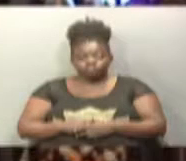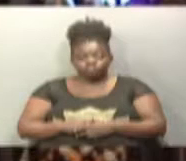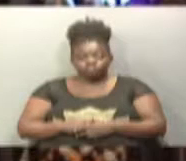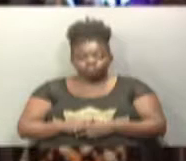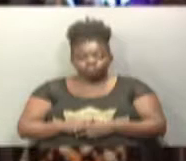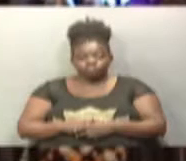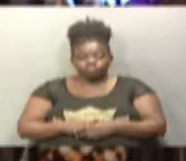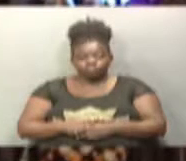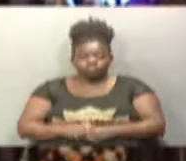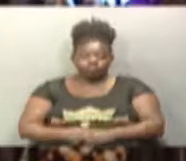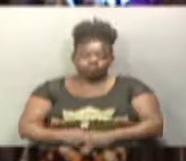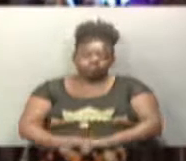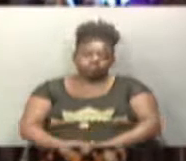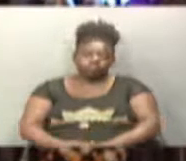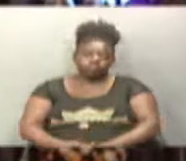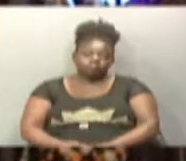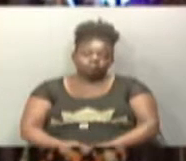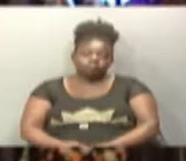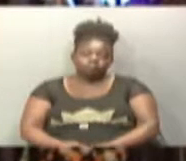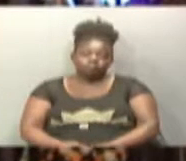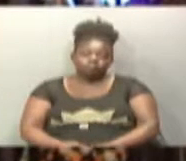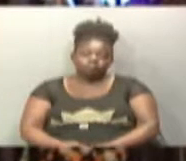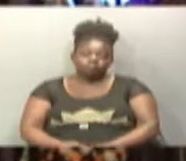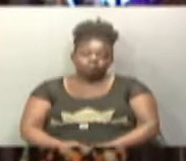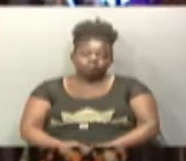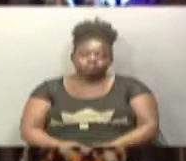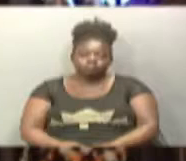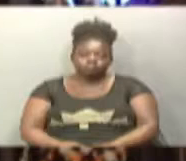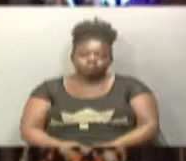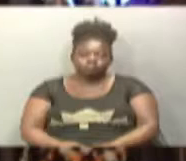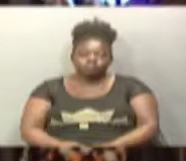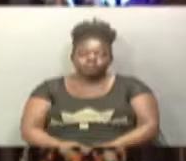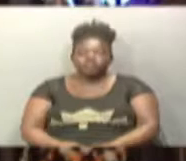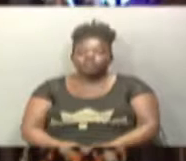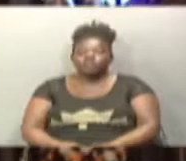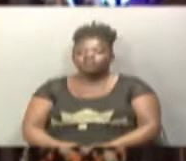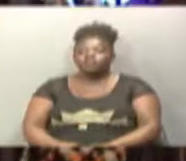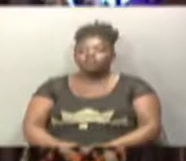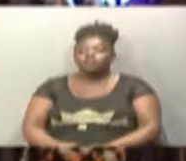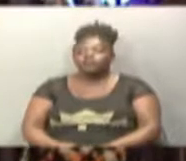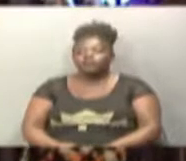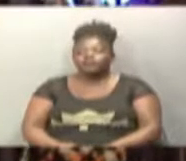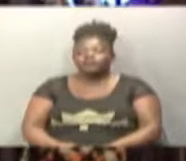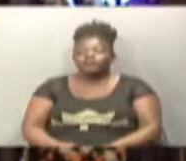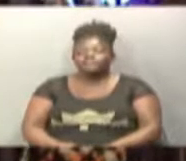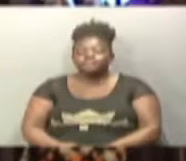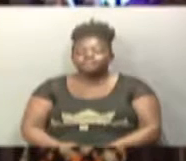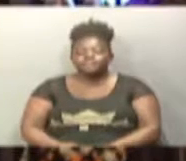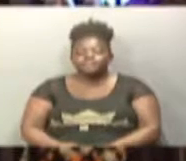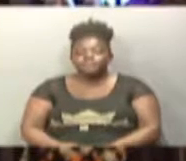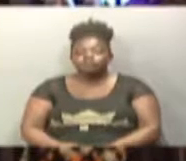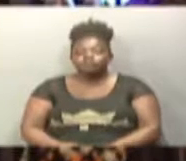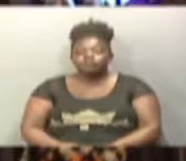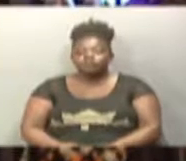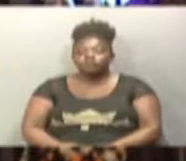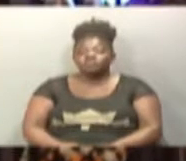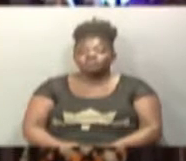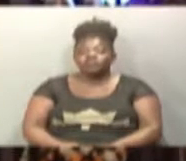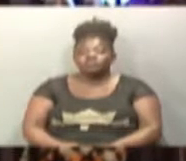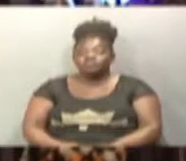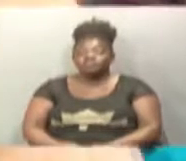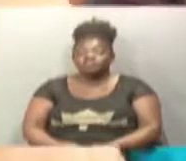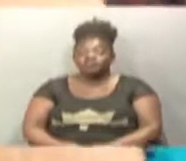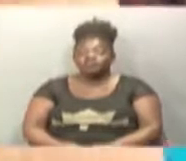y'obuwangwa z'eggwanga asseemu banne ekitiibwa alina ekisingawo obukulu amanyi